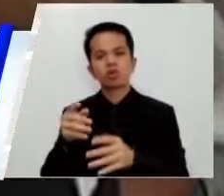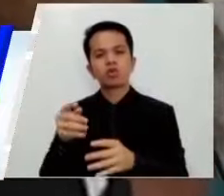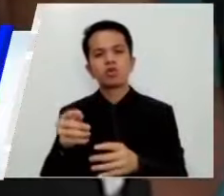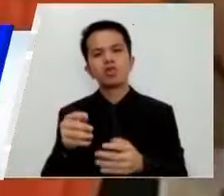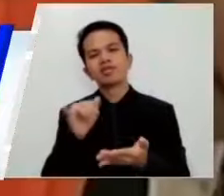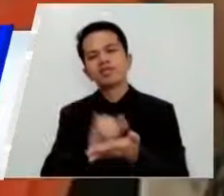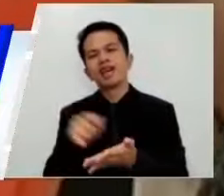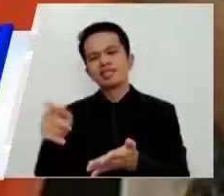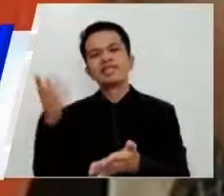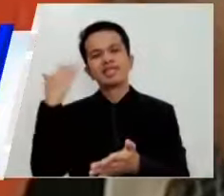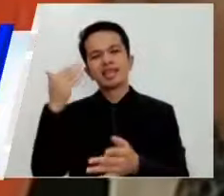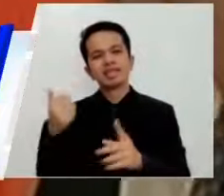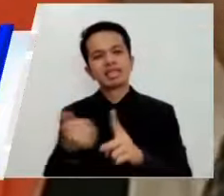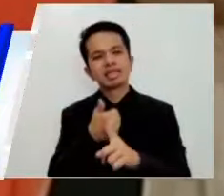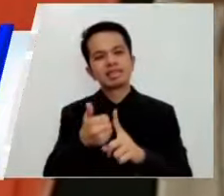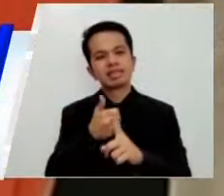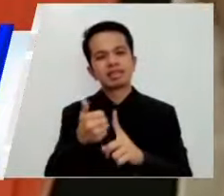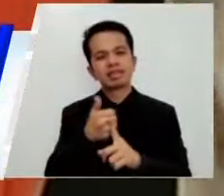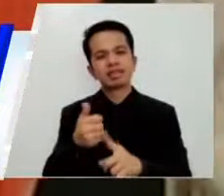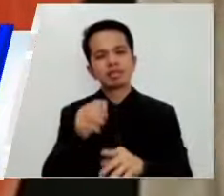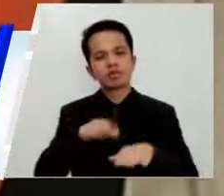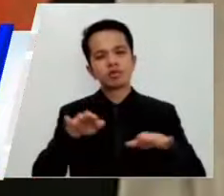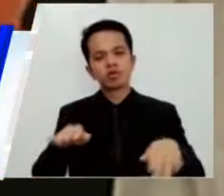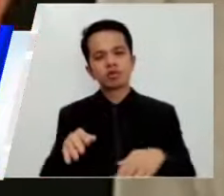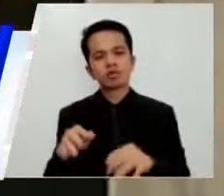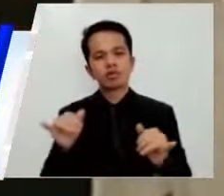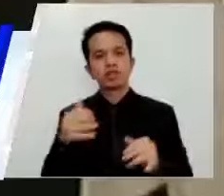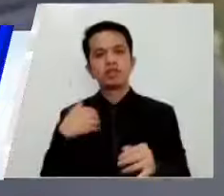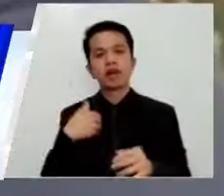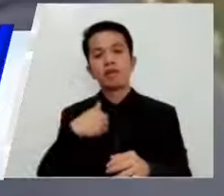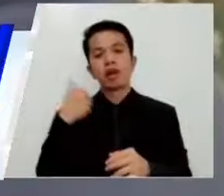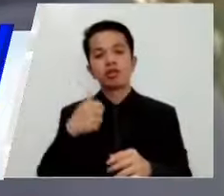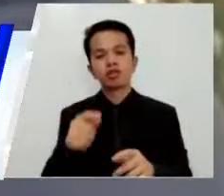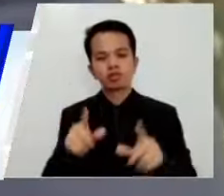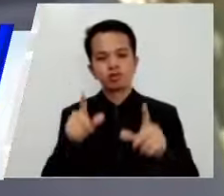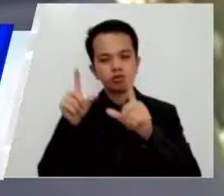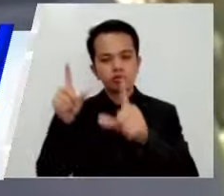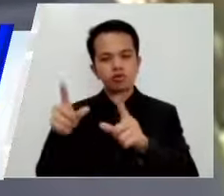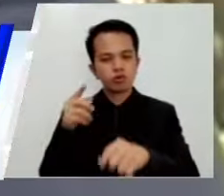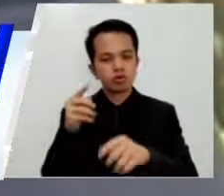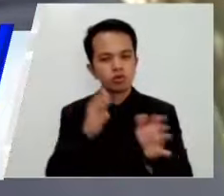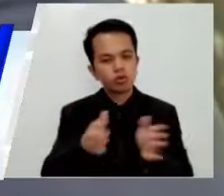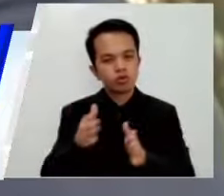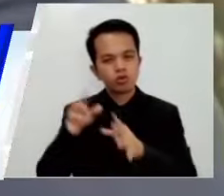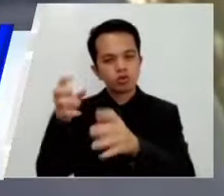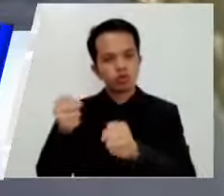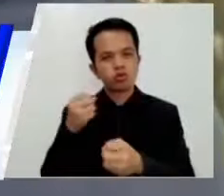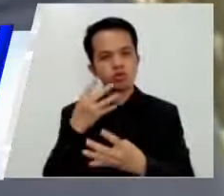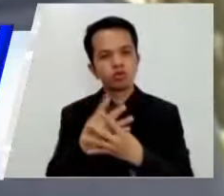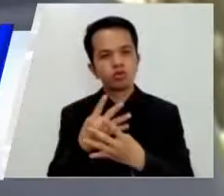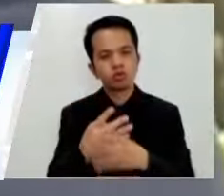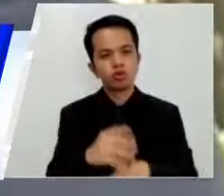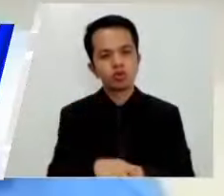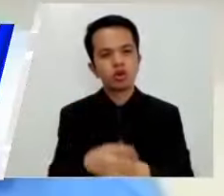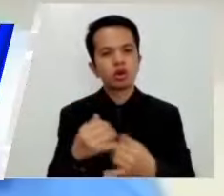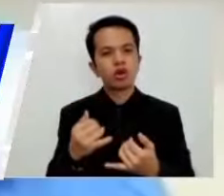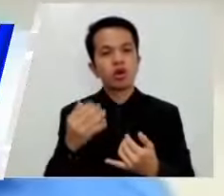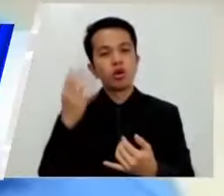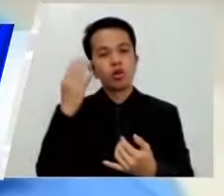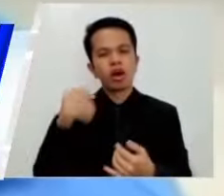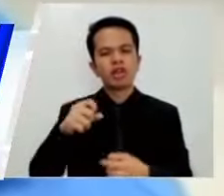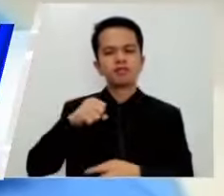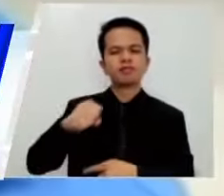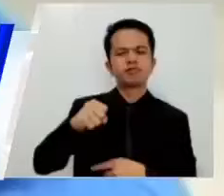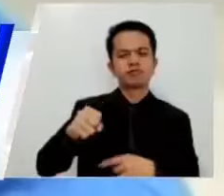law. Galing naman ang isa pang warrant sa Senado na nagpa-contempt sa pastor dahil patuloy niyang iniisnab ang pagdinig sa mga